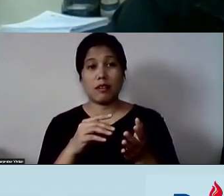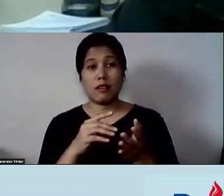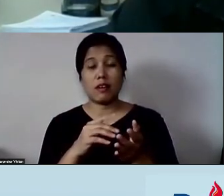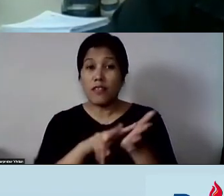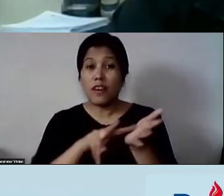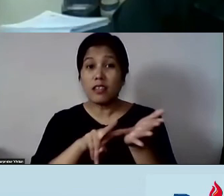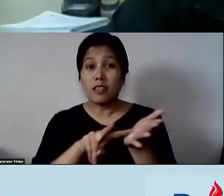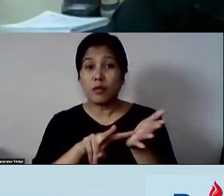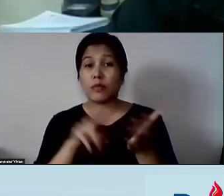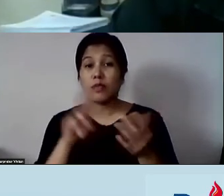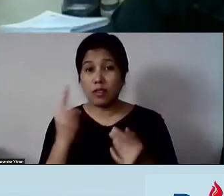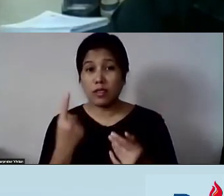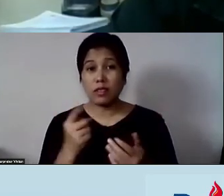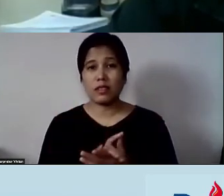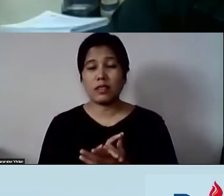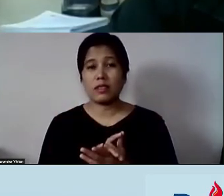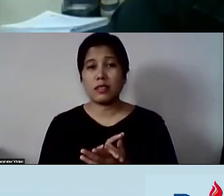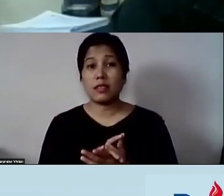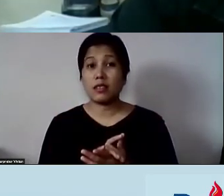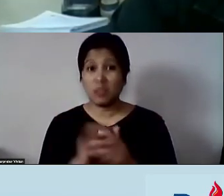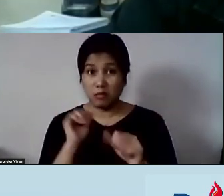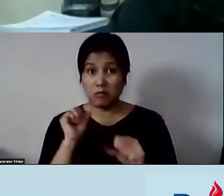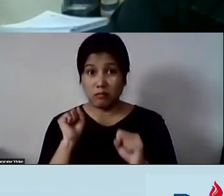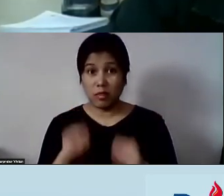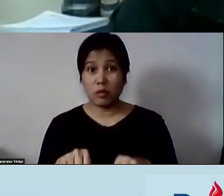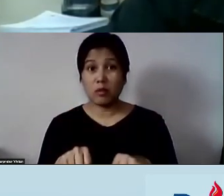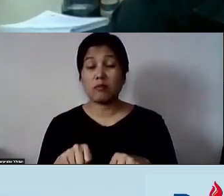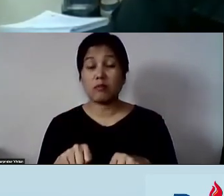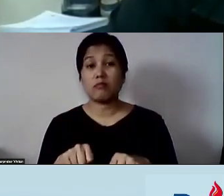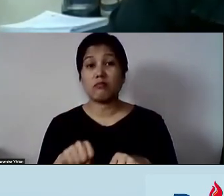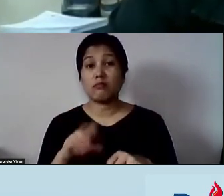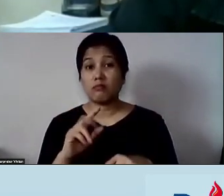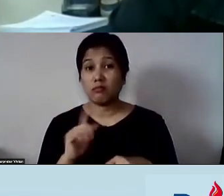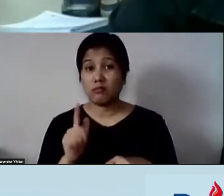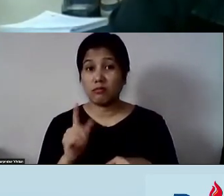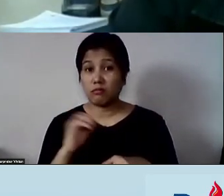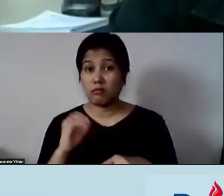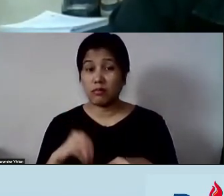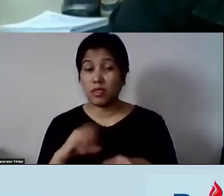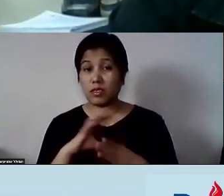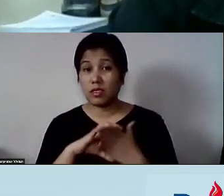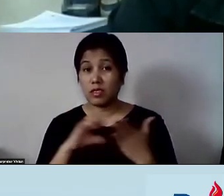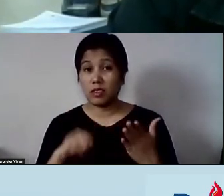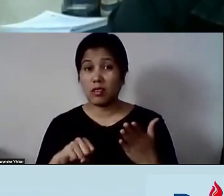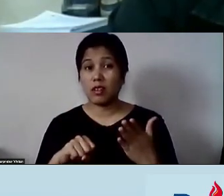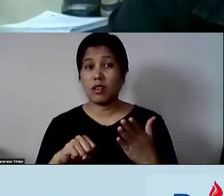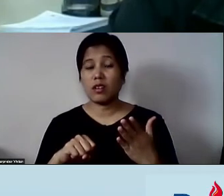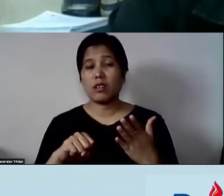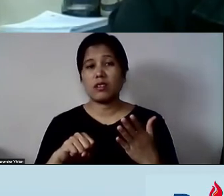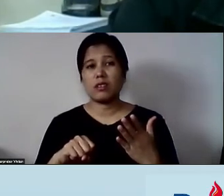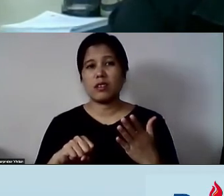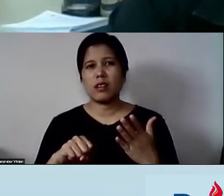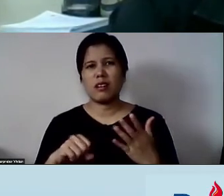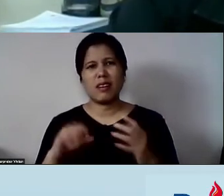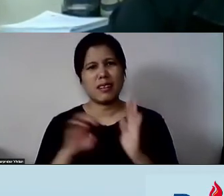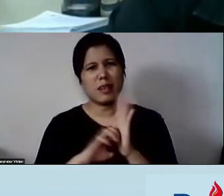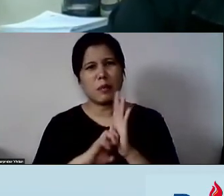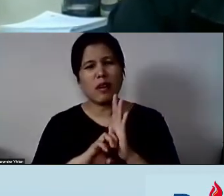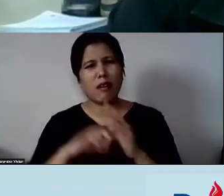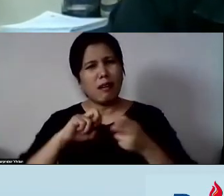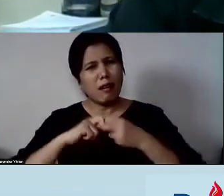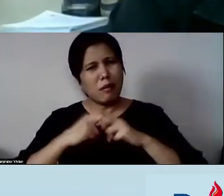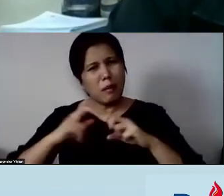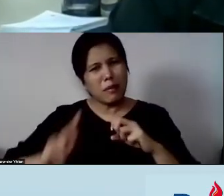siya. Vitamin, so. Na dapat ba ay considered siya? Tapos meron din dito yung mga conditions like psoriasis. Mm-hmm. Hindi po ba